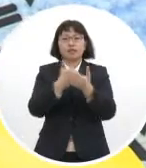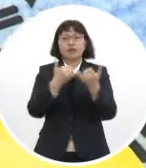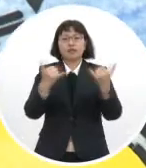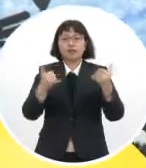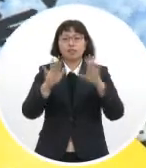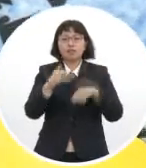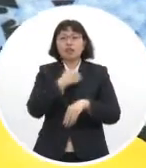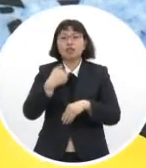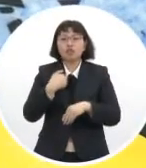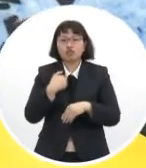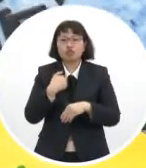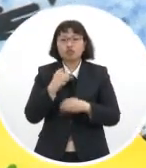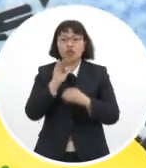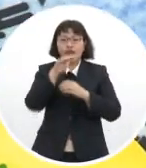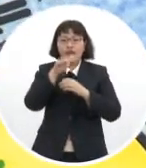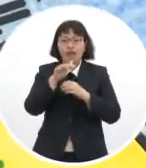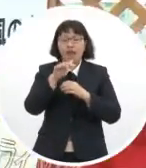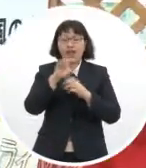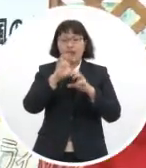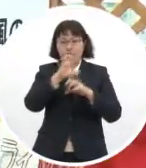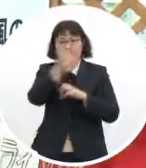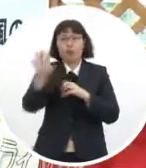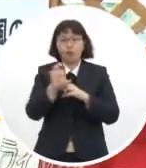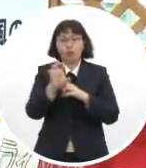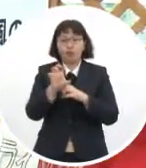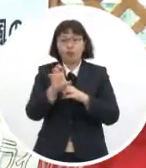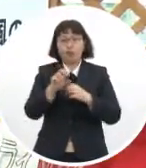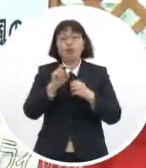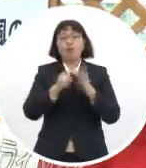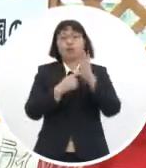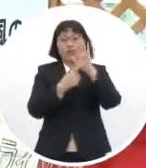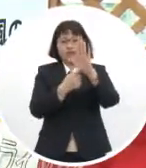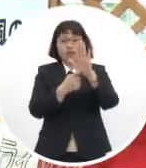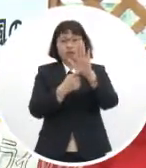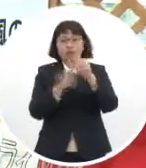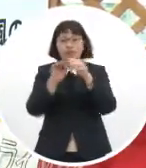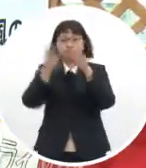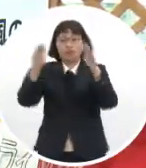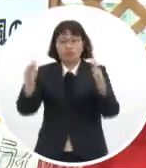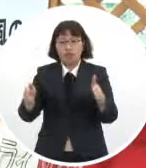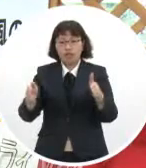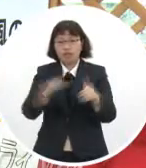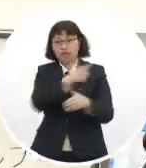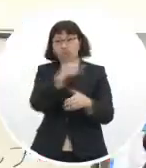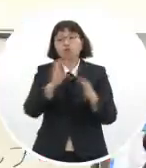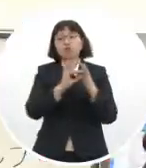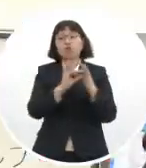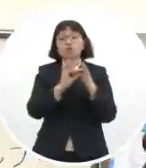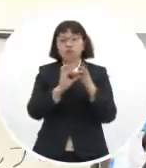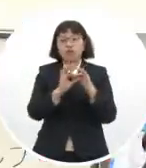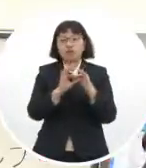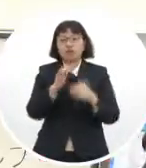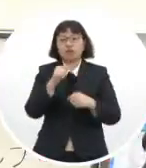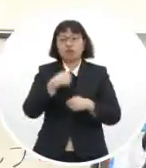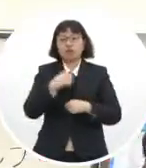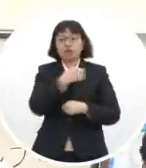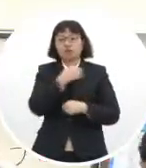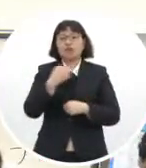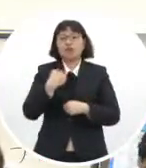宣言してもらったり、いろんなブース、ステージを通して身近にできるエコアクションを PR したん